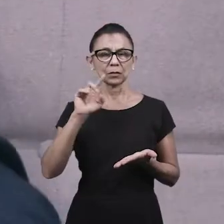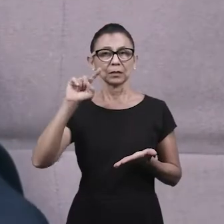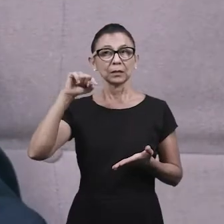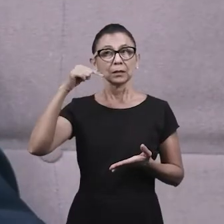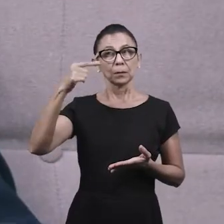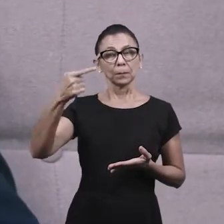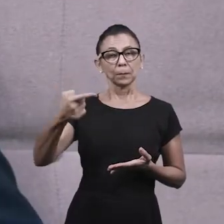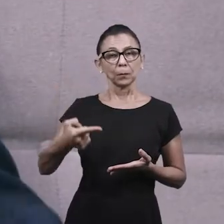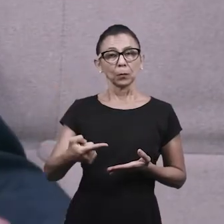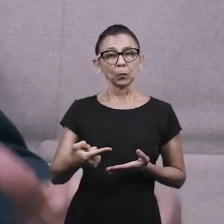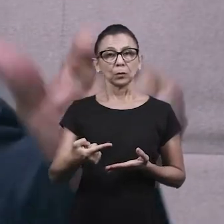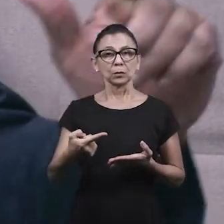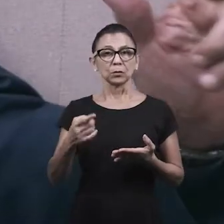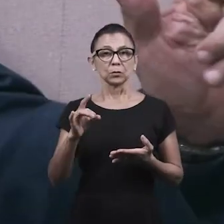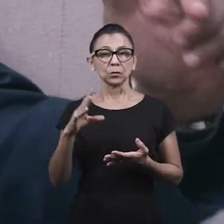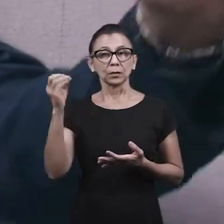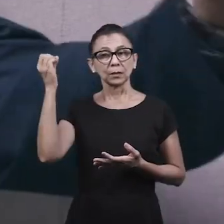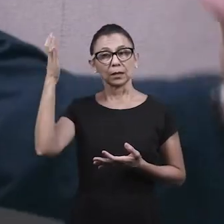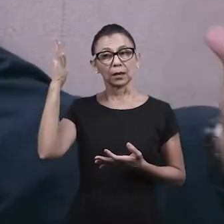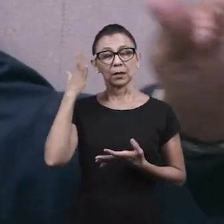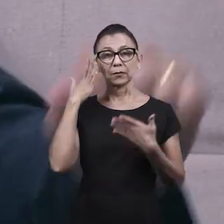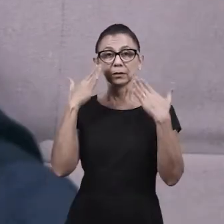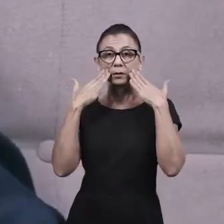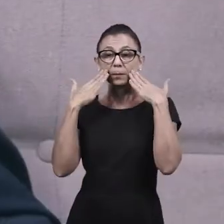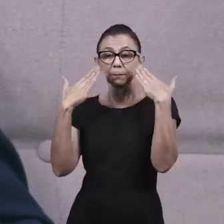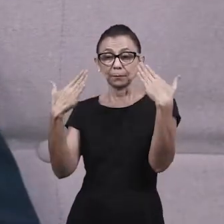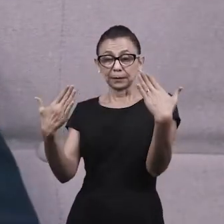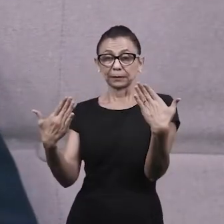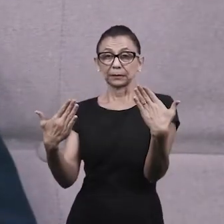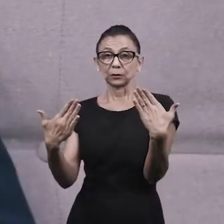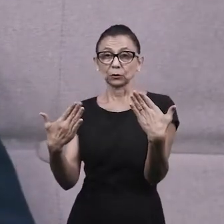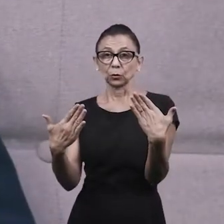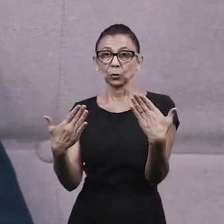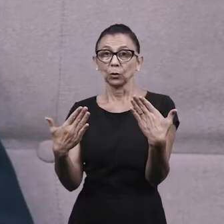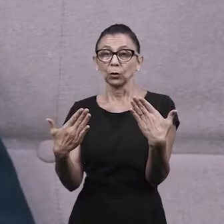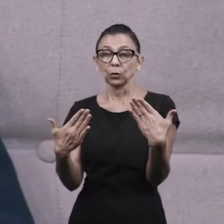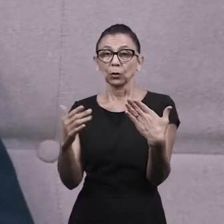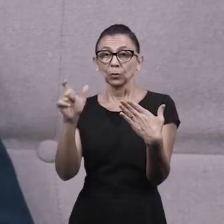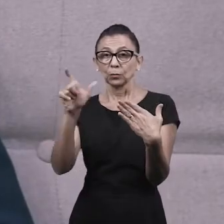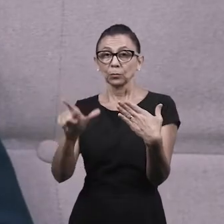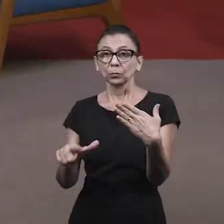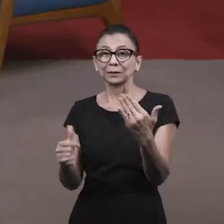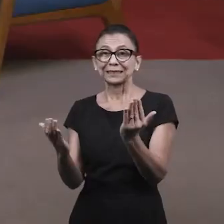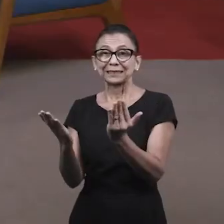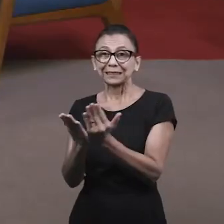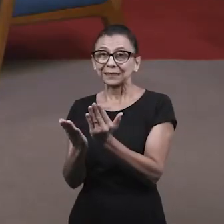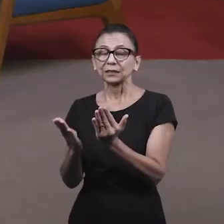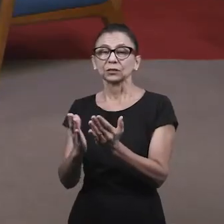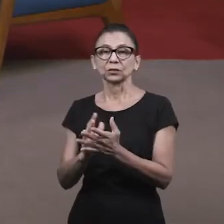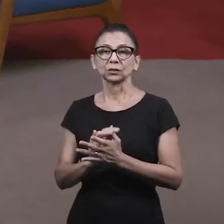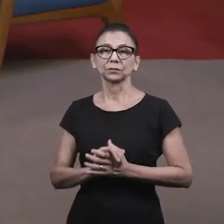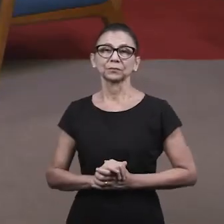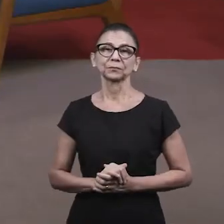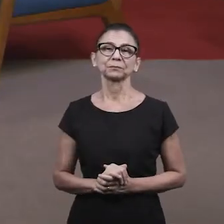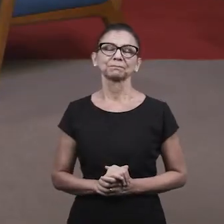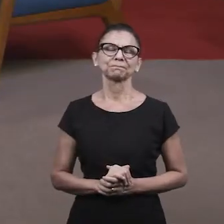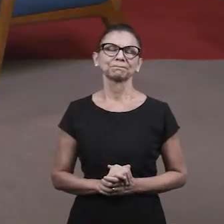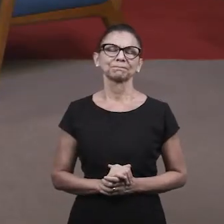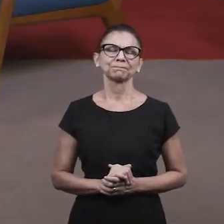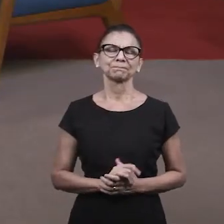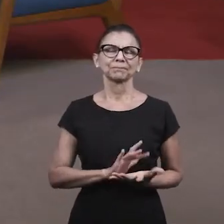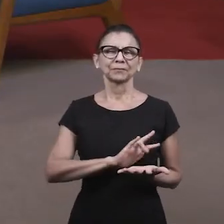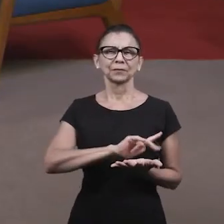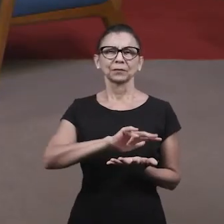à l'Église. Il est apparu à ceux qui étaient chrétiens, lui. Il y a besoin dans ce texte, dans